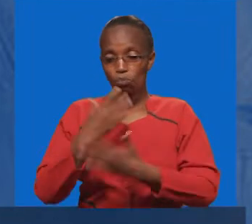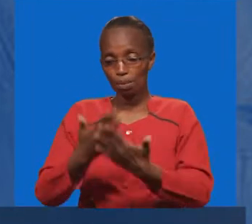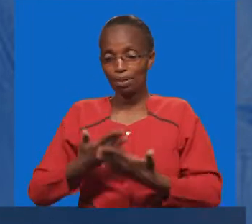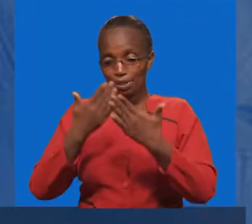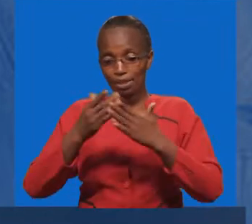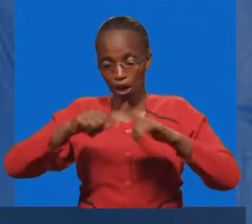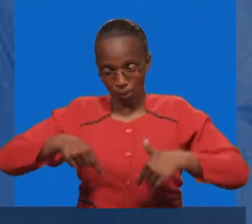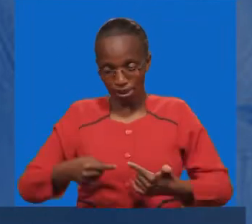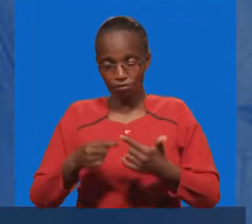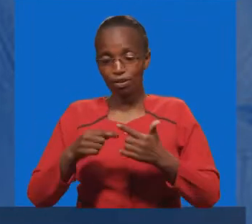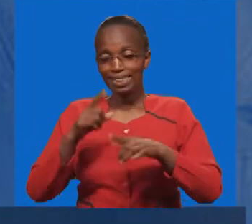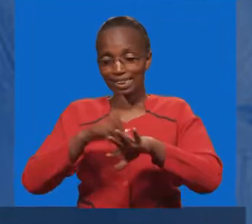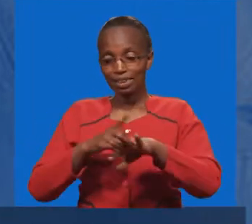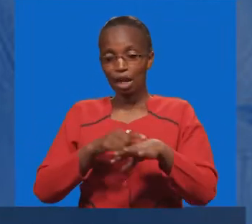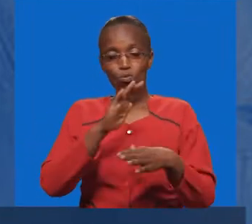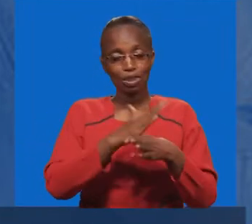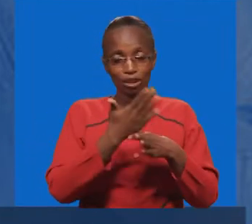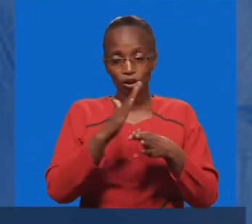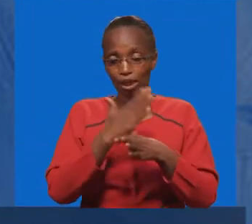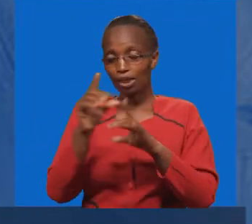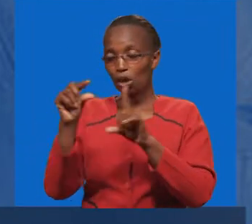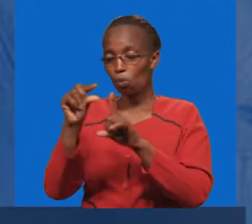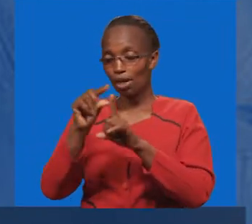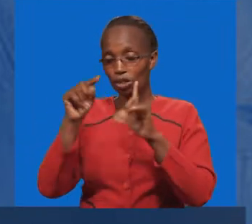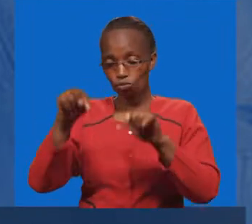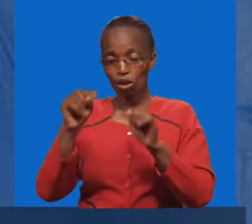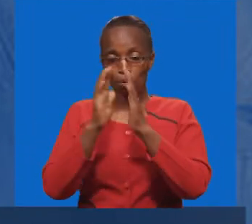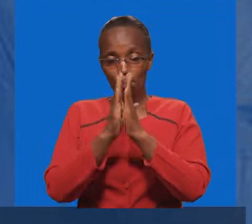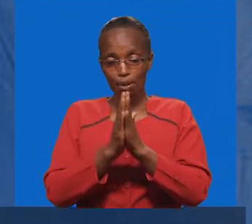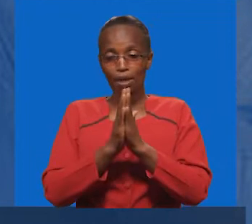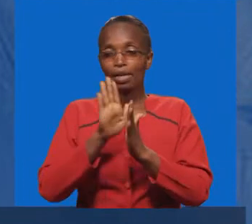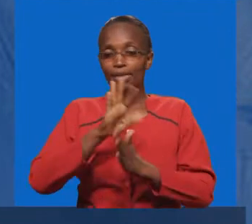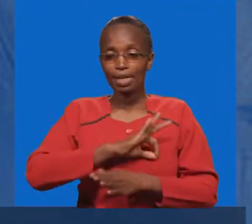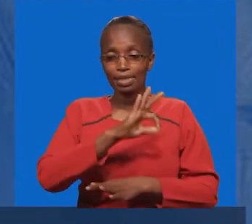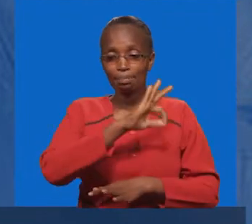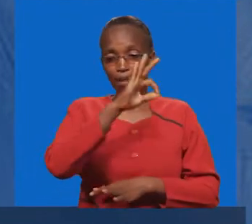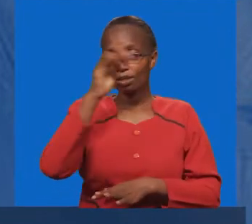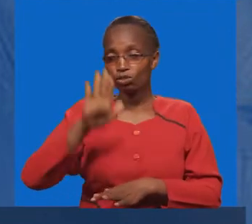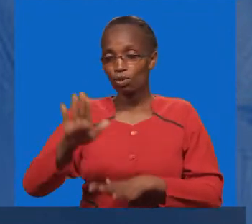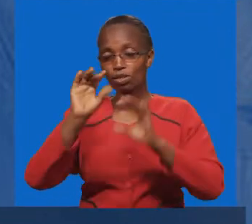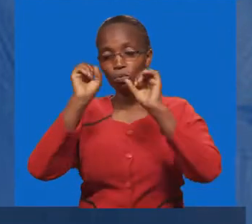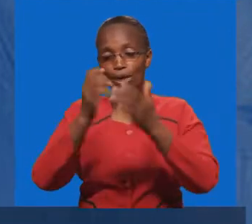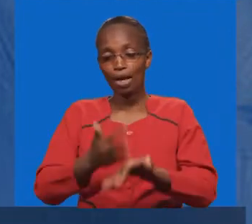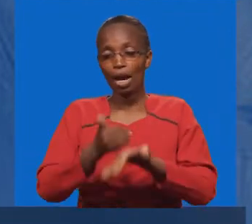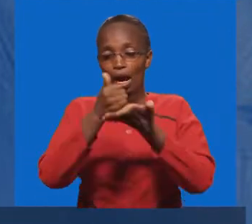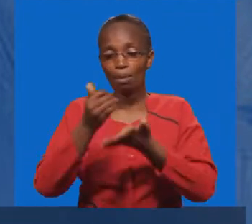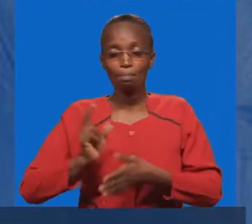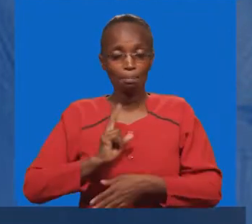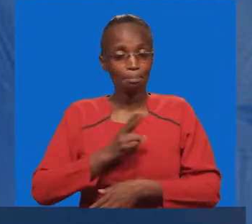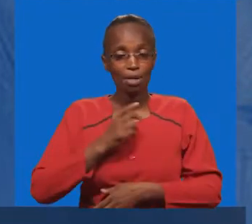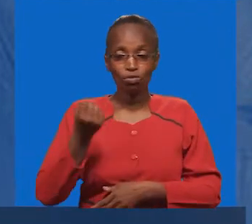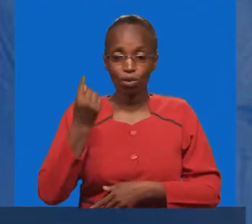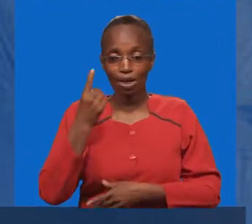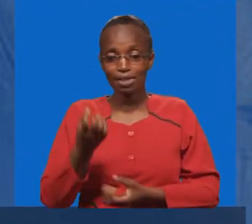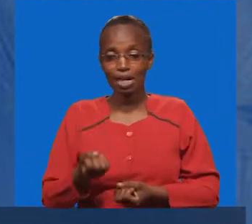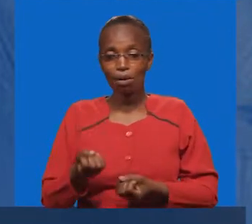umetupa, ili mimi na mtazamaji mpendwa tukaweze kushiriki ujumbe wa leo ambao umeweza kutuandalia. Tuomba roho yako aliye mwalimu